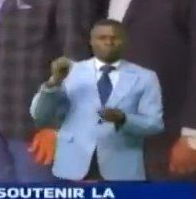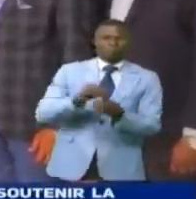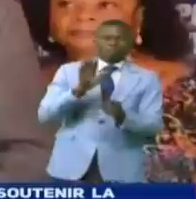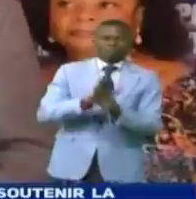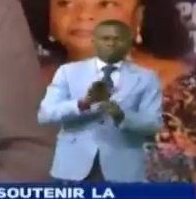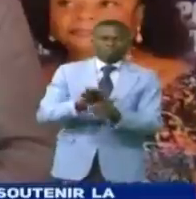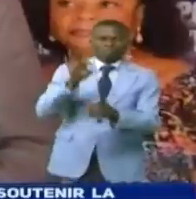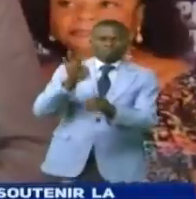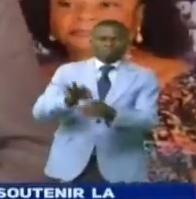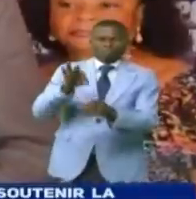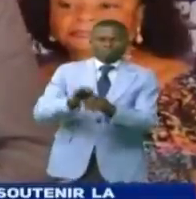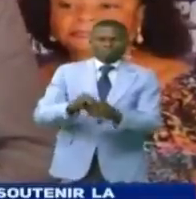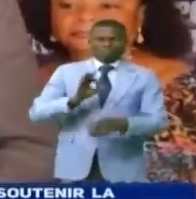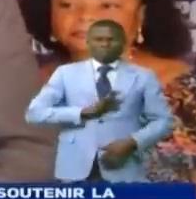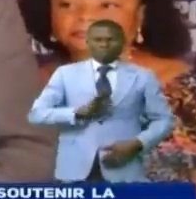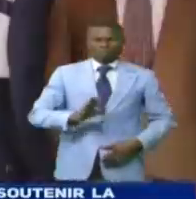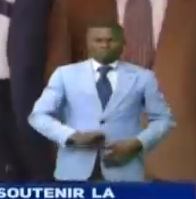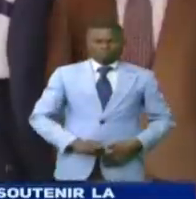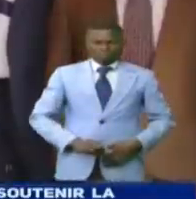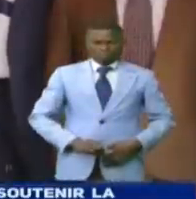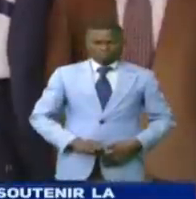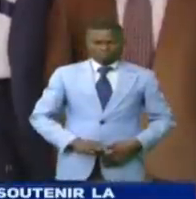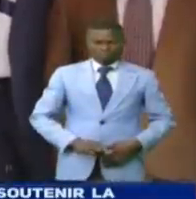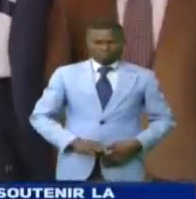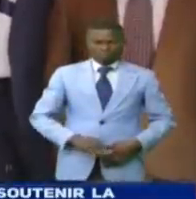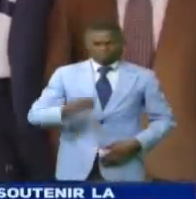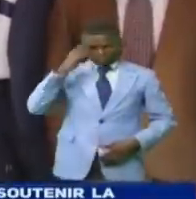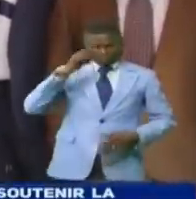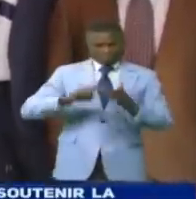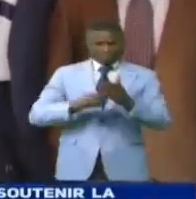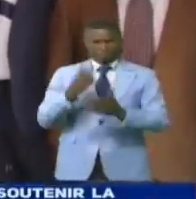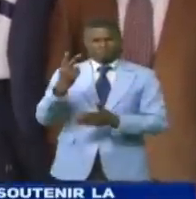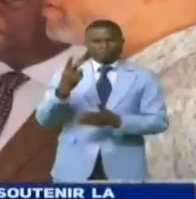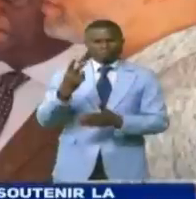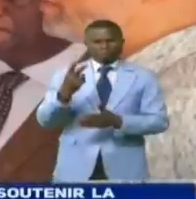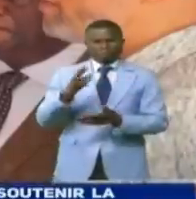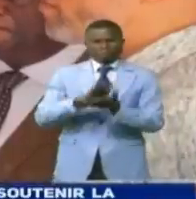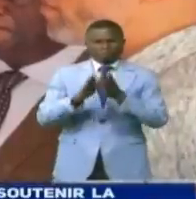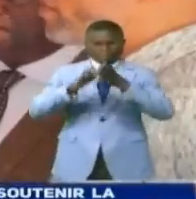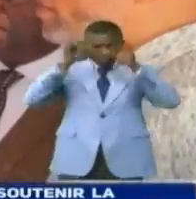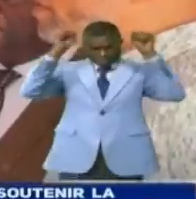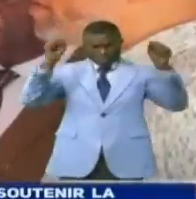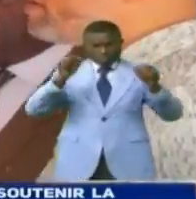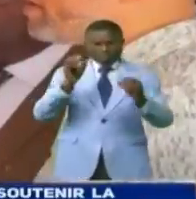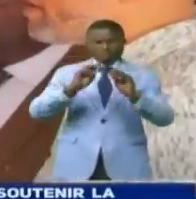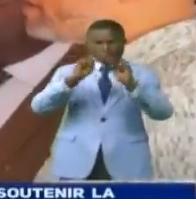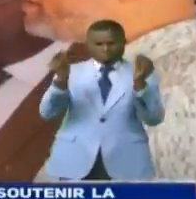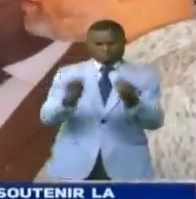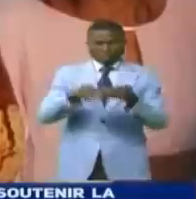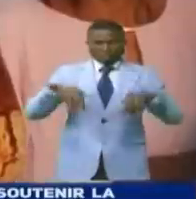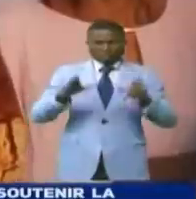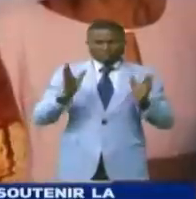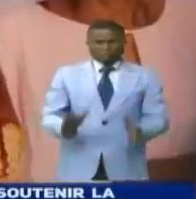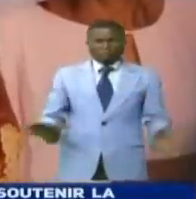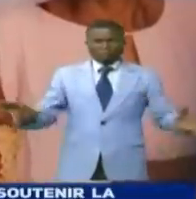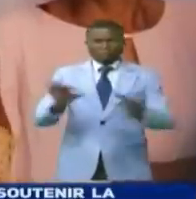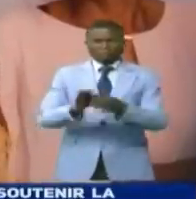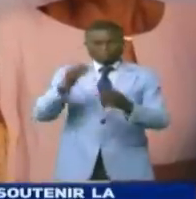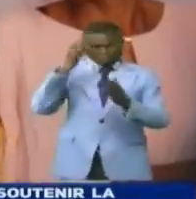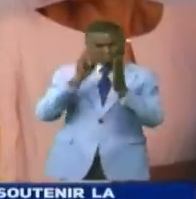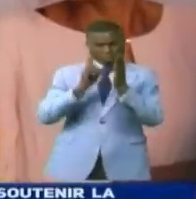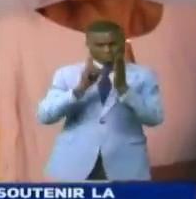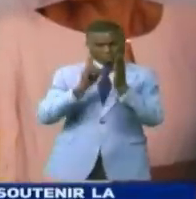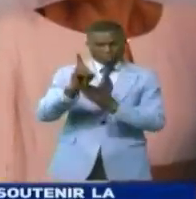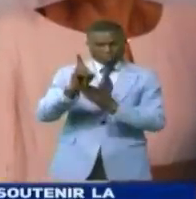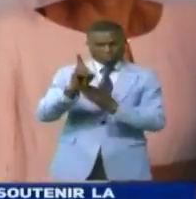élire Félix-Antoine Tshisekedi Tshilombo pour un second mandat. Le consortium des Congolais unis pour le développement